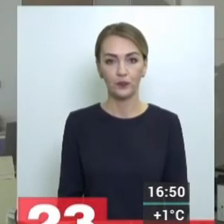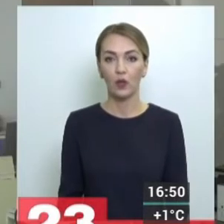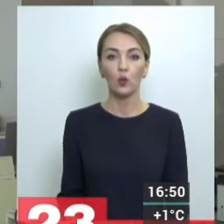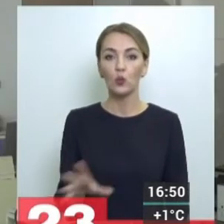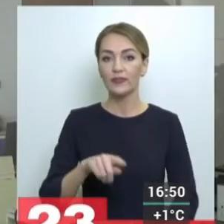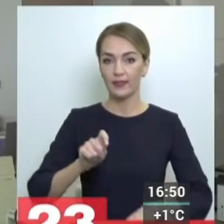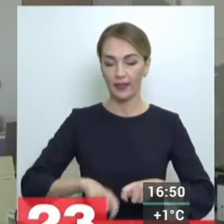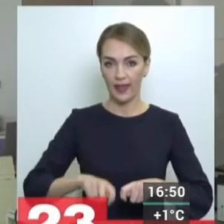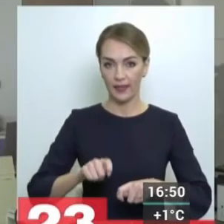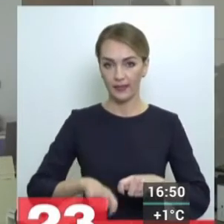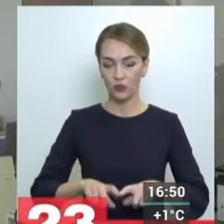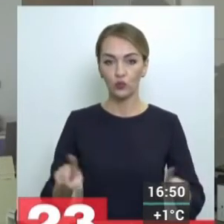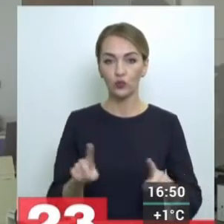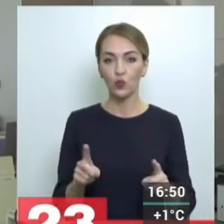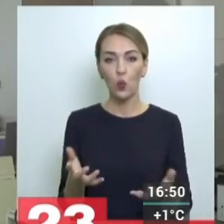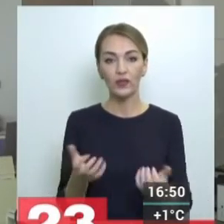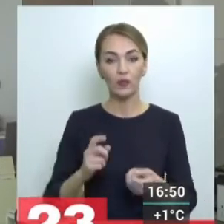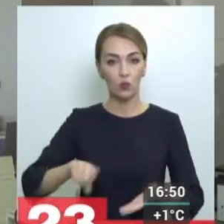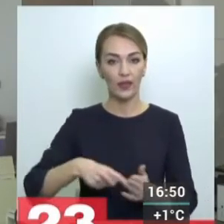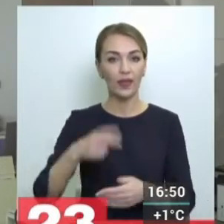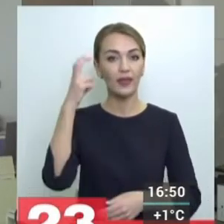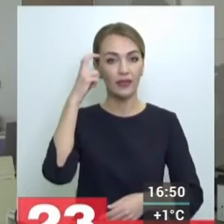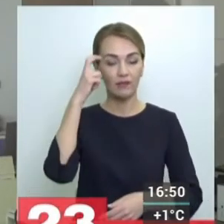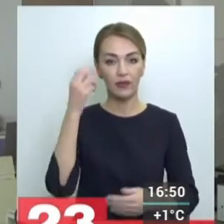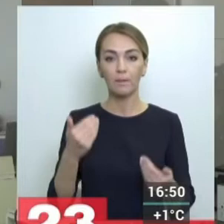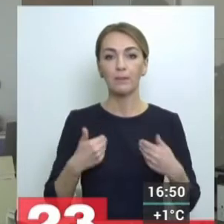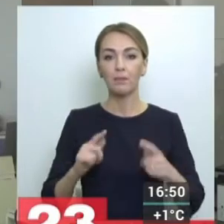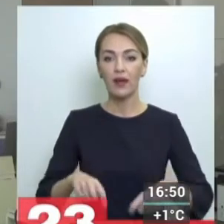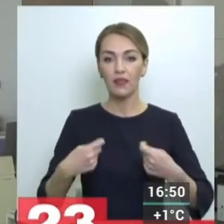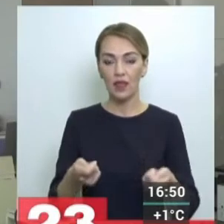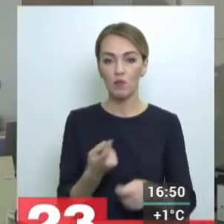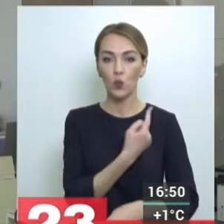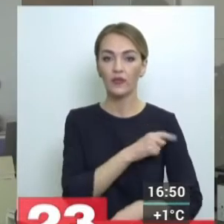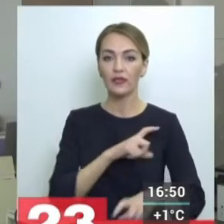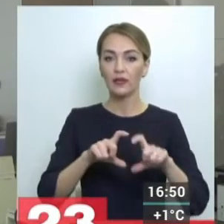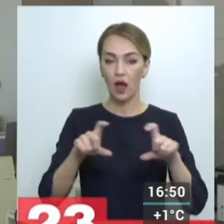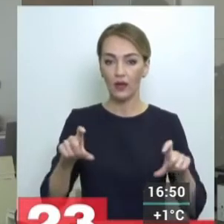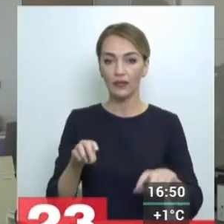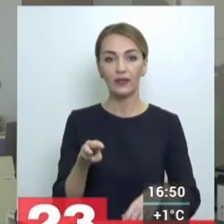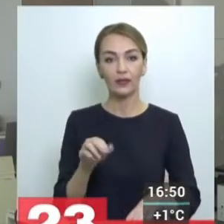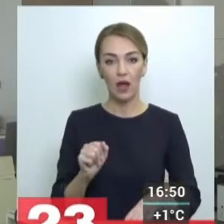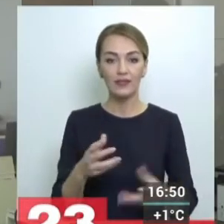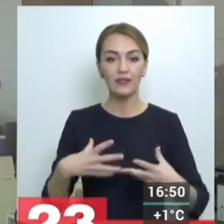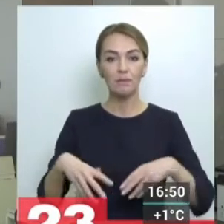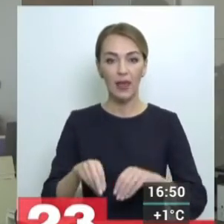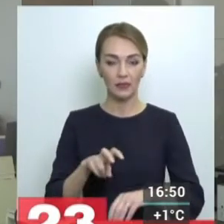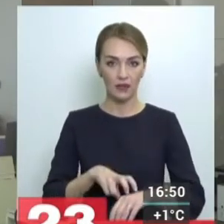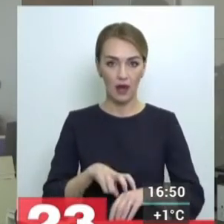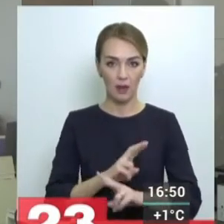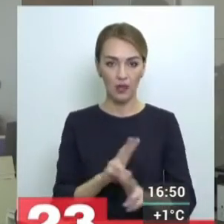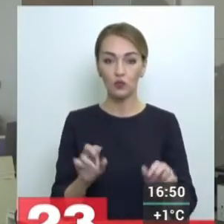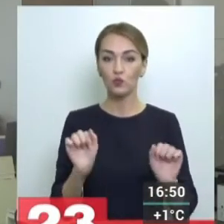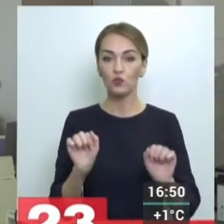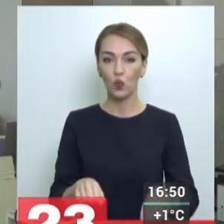Усі тести, що отримує Київ, ми передаємо в лікарні та сімейним лікарям, які